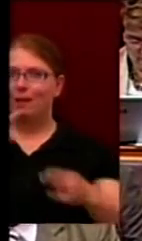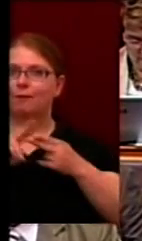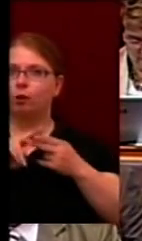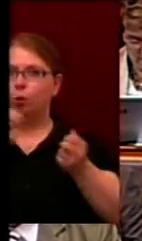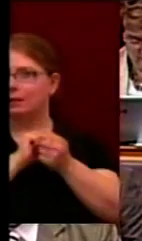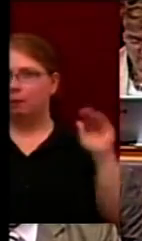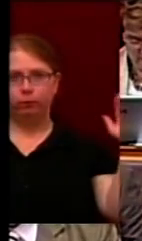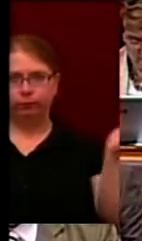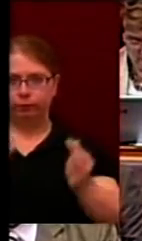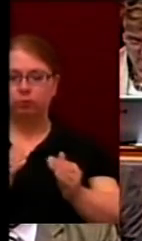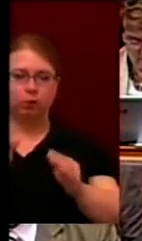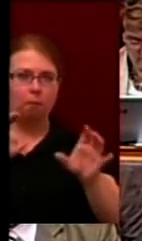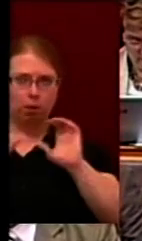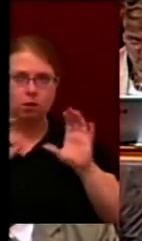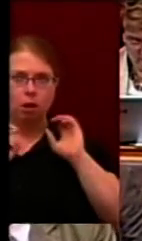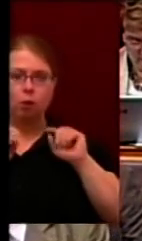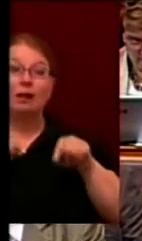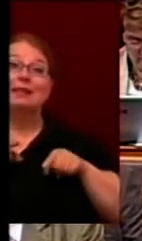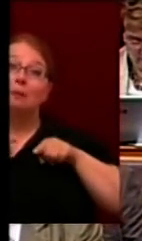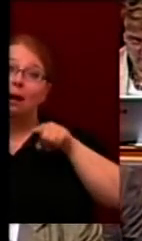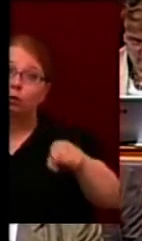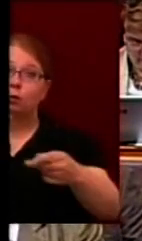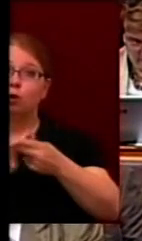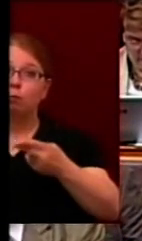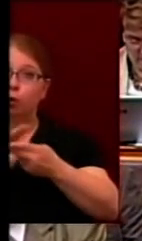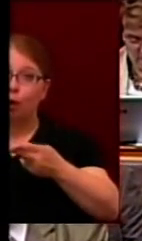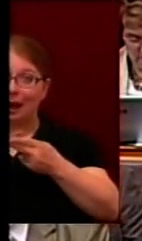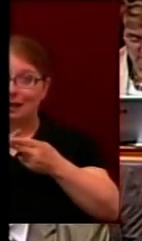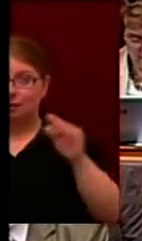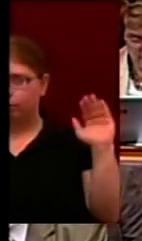számai csökkentek. Ezzel párhuzamosan a bürokrácia